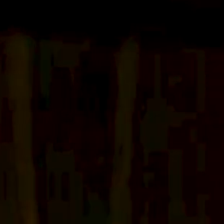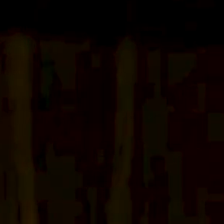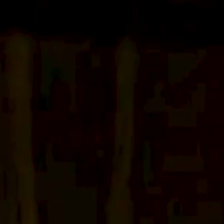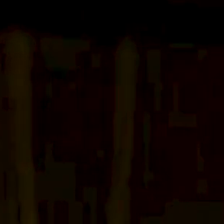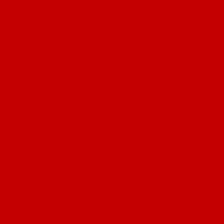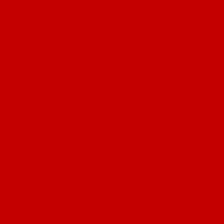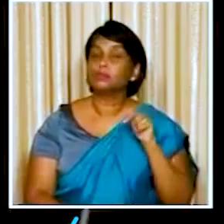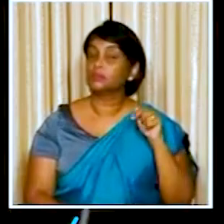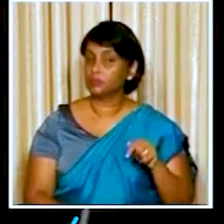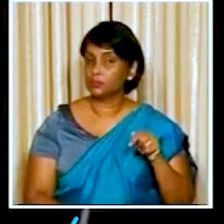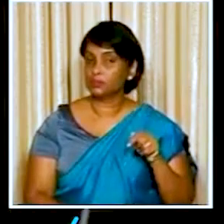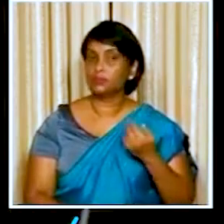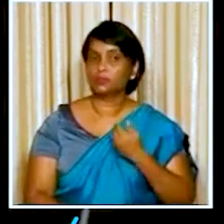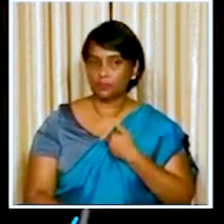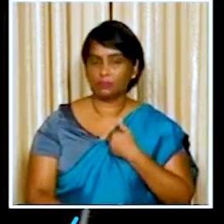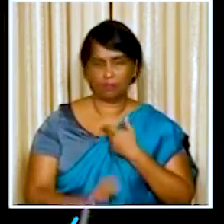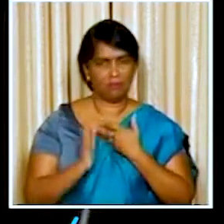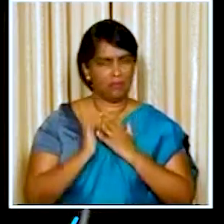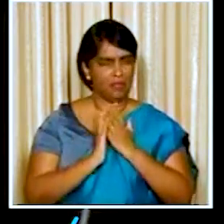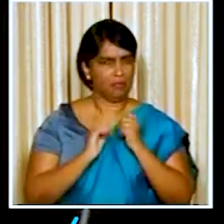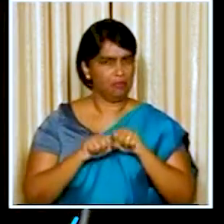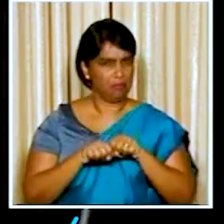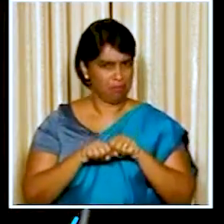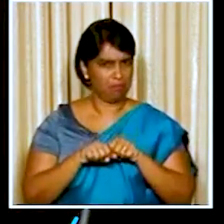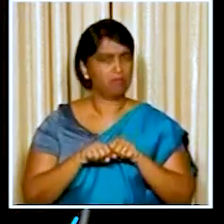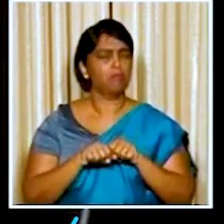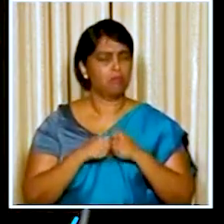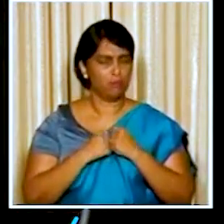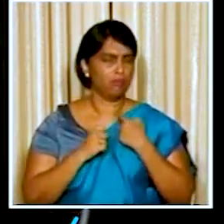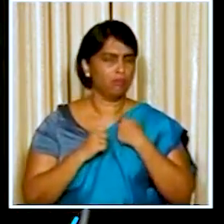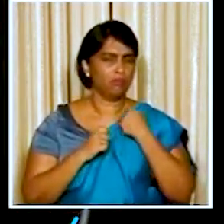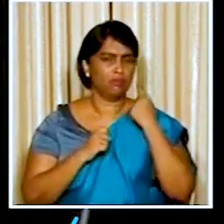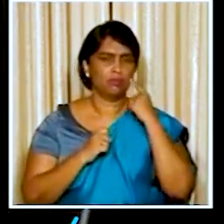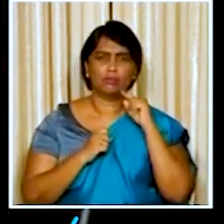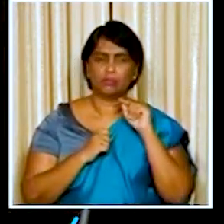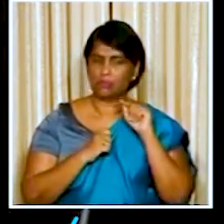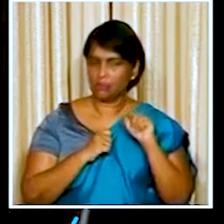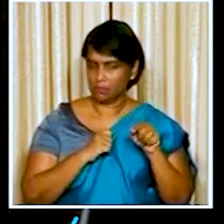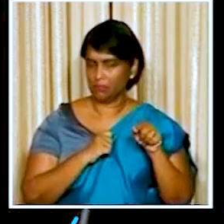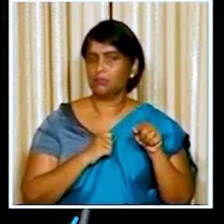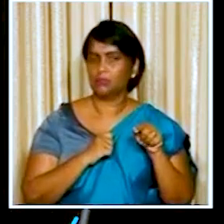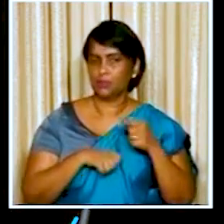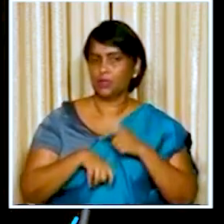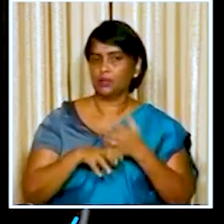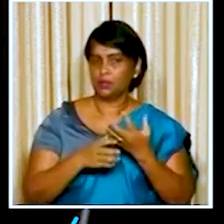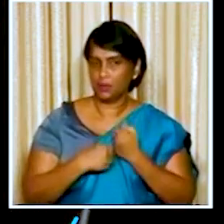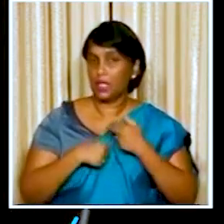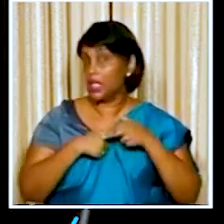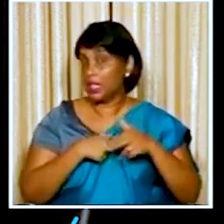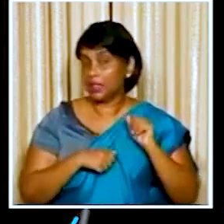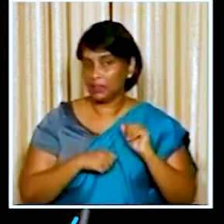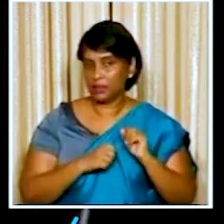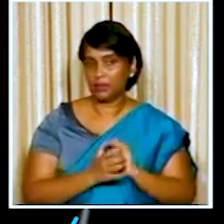ලද වරප්‍රසාද ප්‍රශ්න මම මේ වරප්‍රසාදයක් වරප්‍රසාද ප්‍රශ්නයකට මේ කාලේ ලබාගත් හේතුව